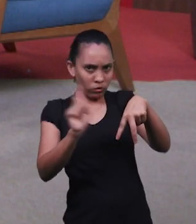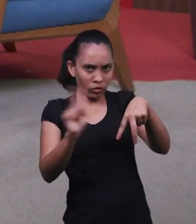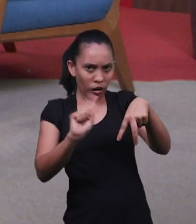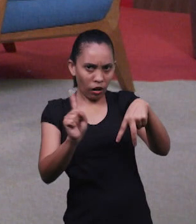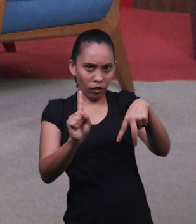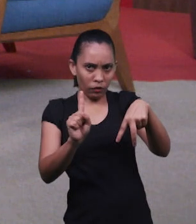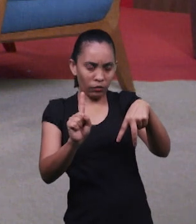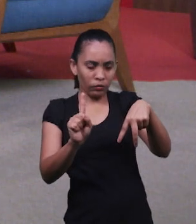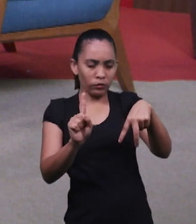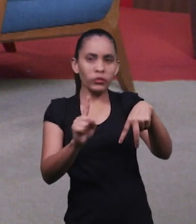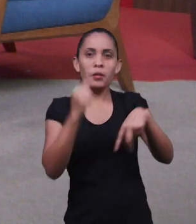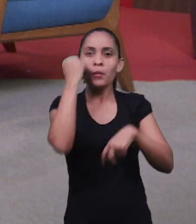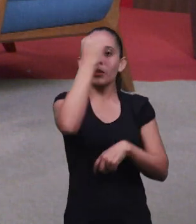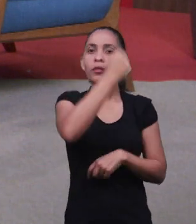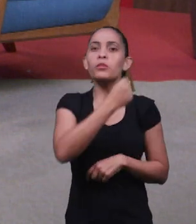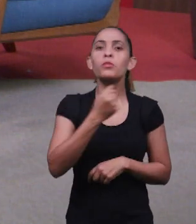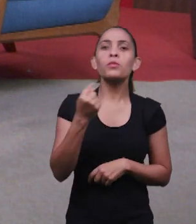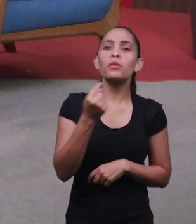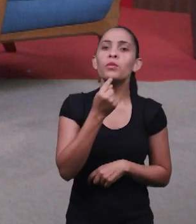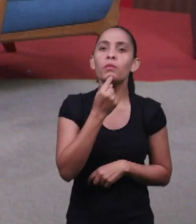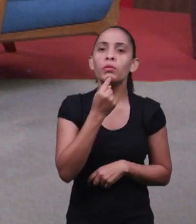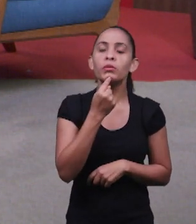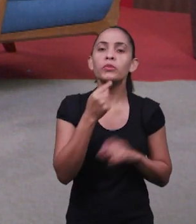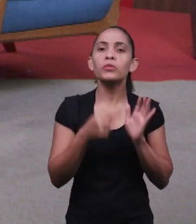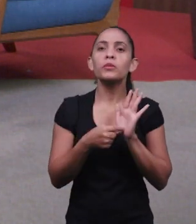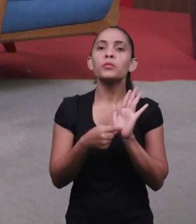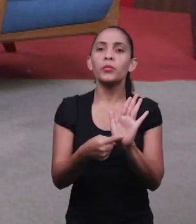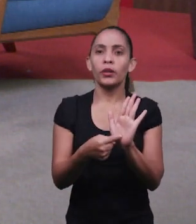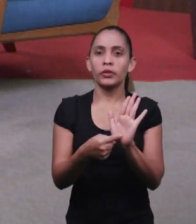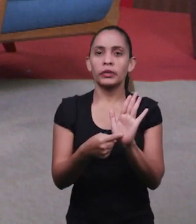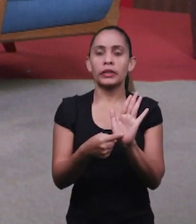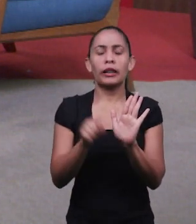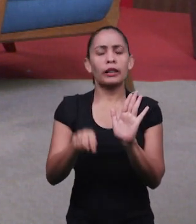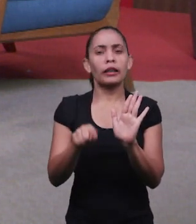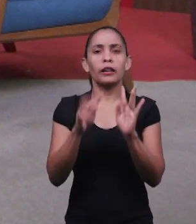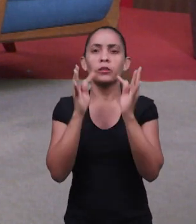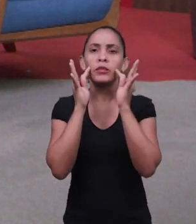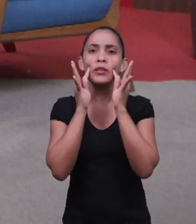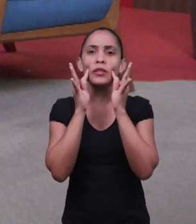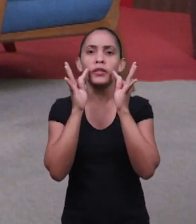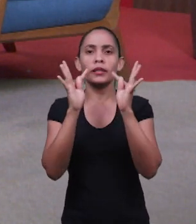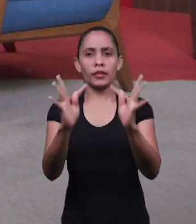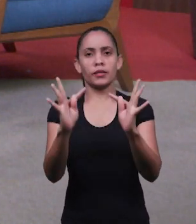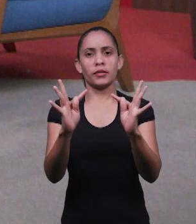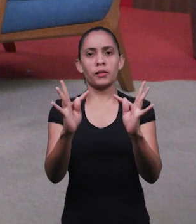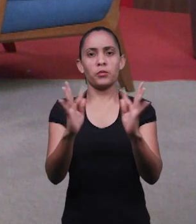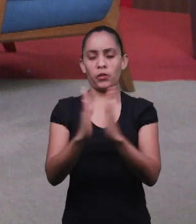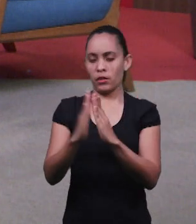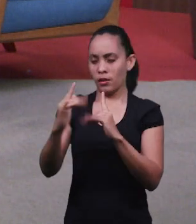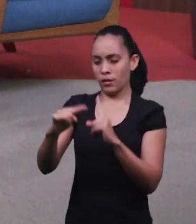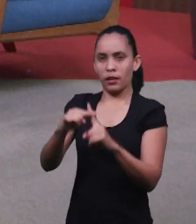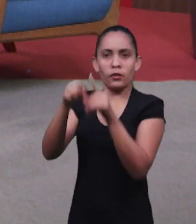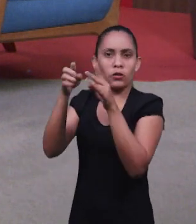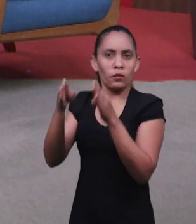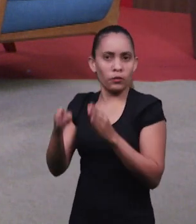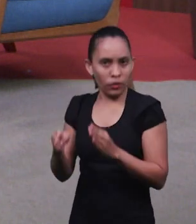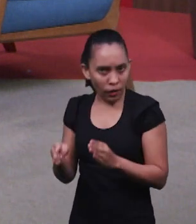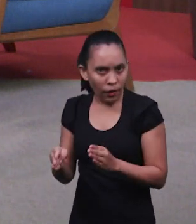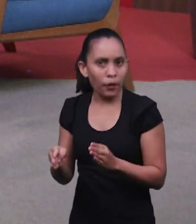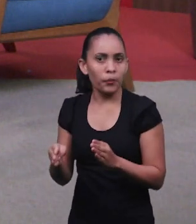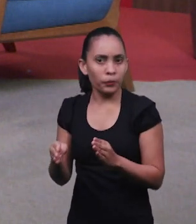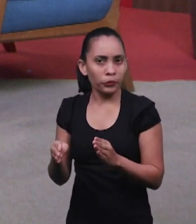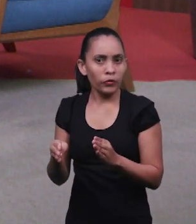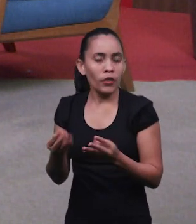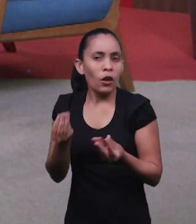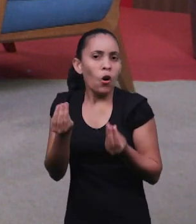votre main ou de votre genou, mais c'est le visage. C'est-à-dire ce qui montre le témoignage de l'Église,